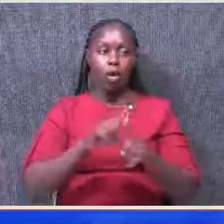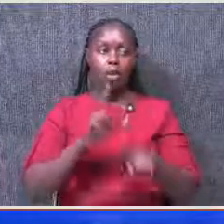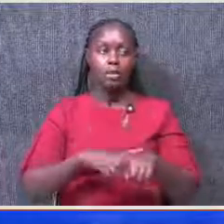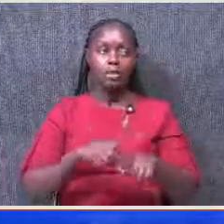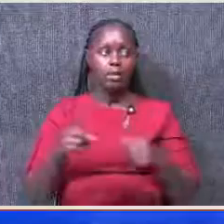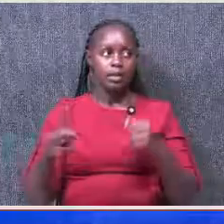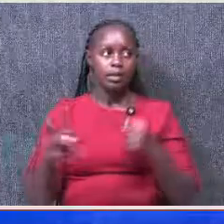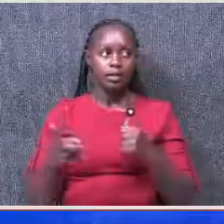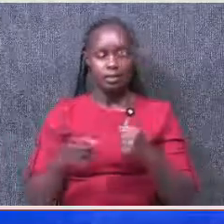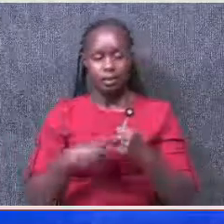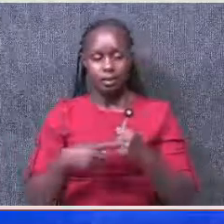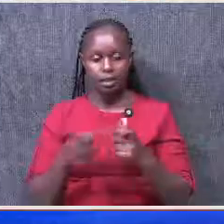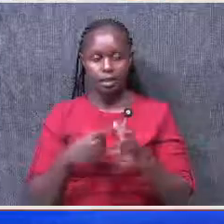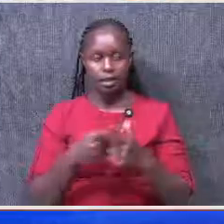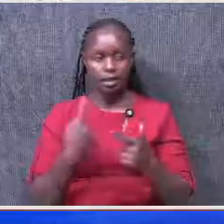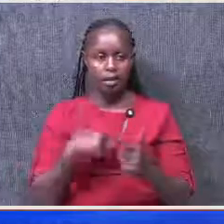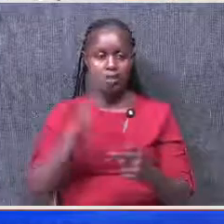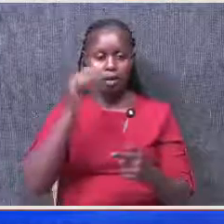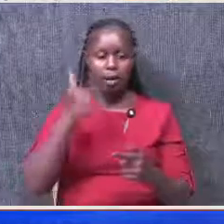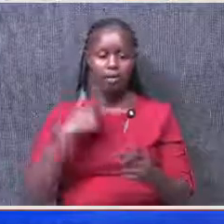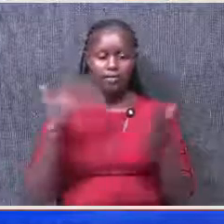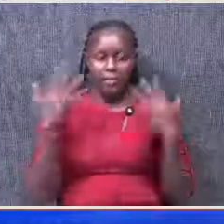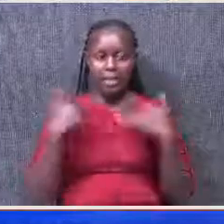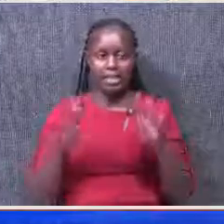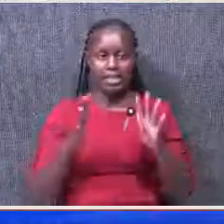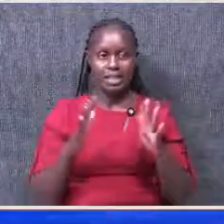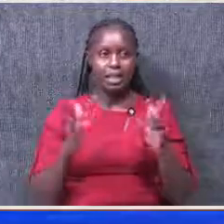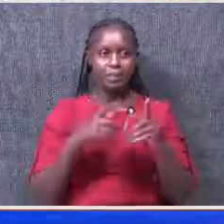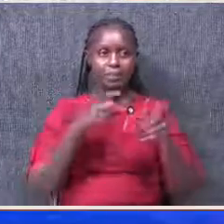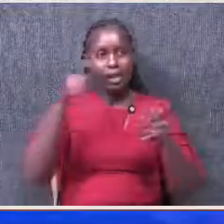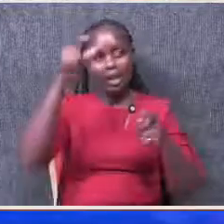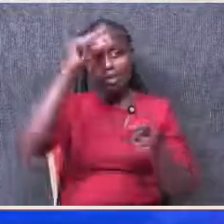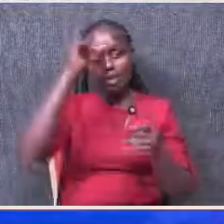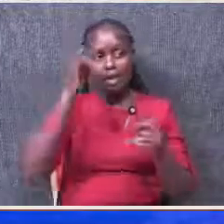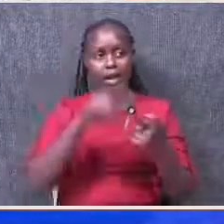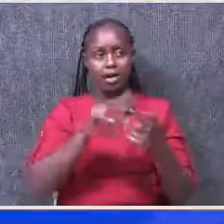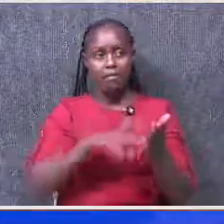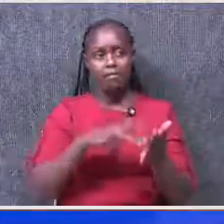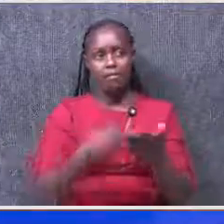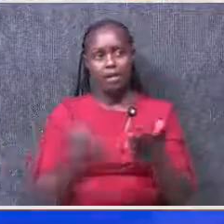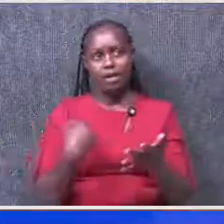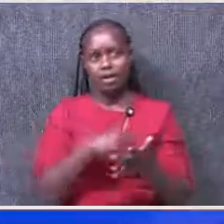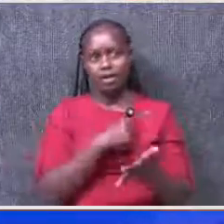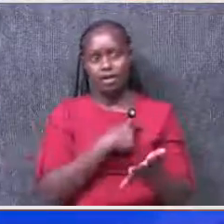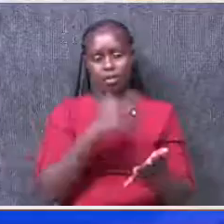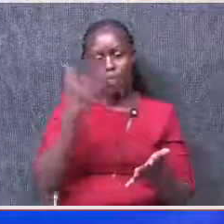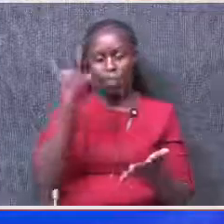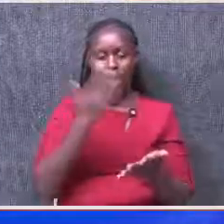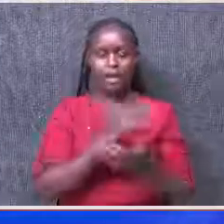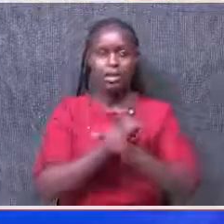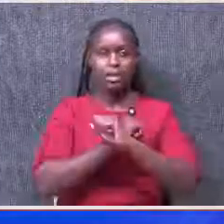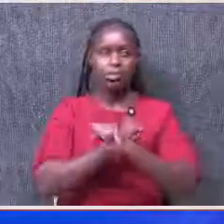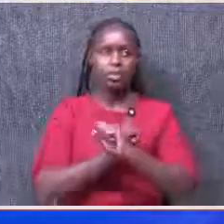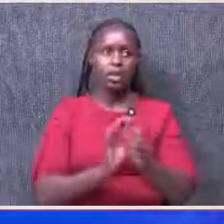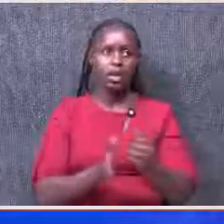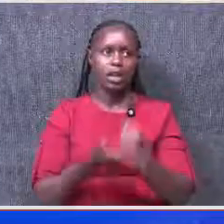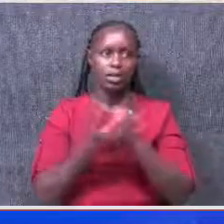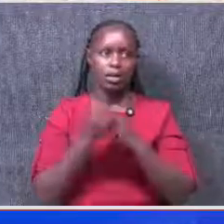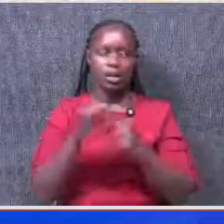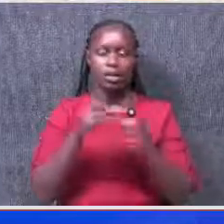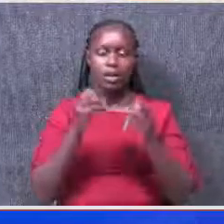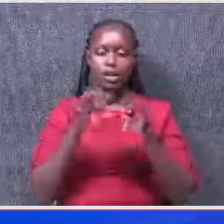itakuwa tumekamilisha hiyo. Serikali leo ilituagusha kidogo kwa sababu security huwa inasaidia. Hata kama sio kupanga